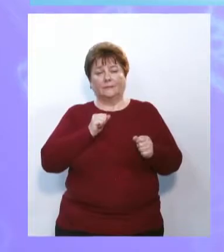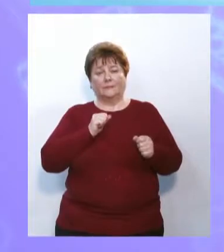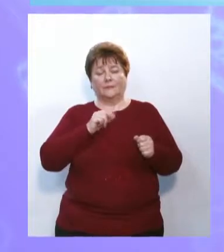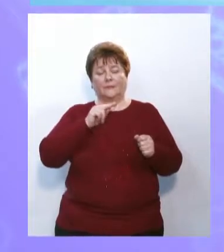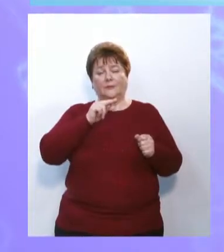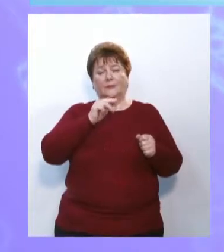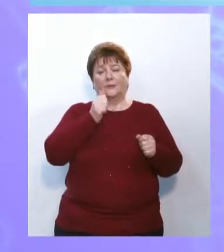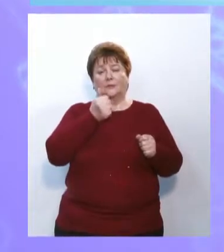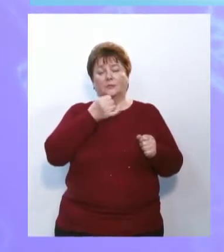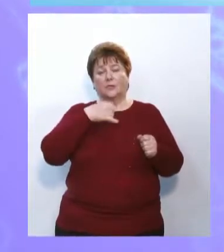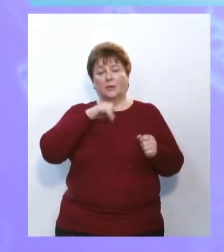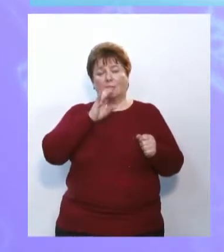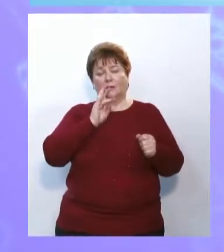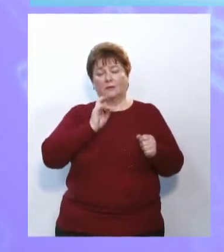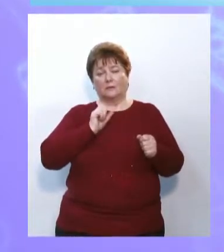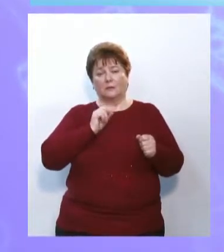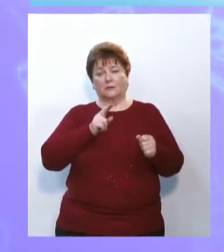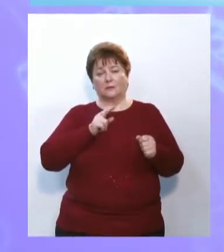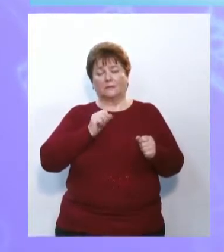чайник,